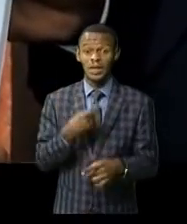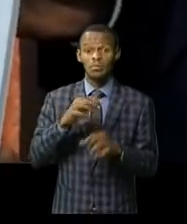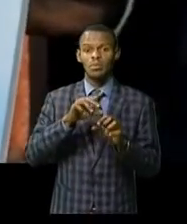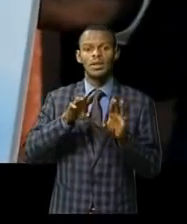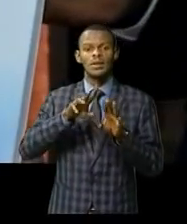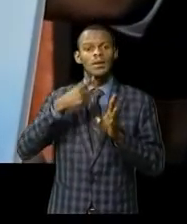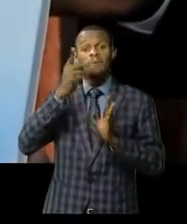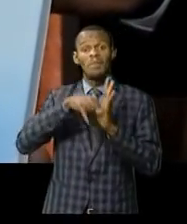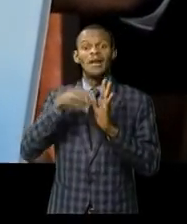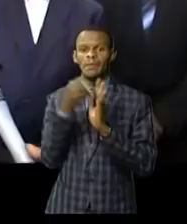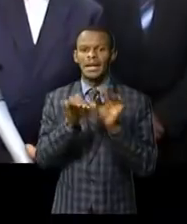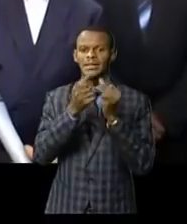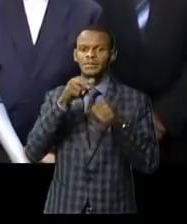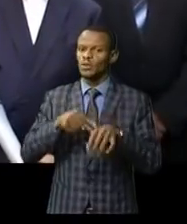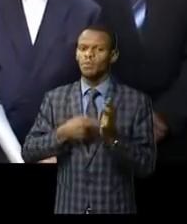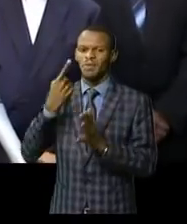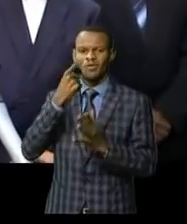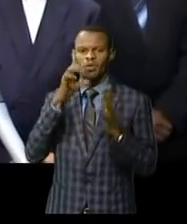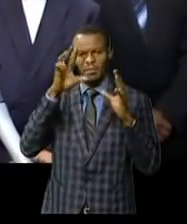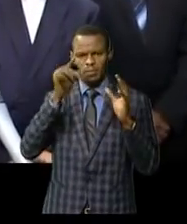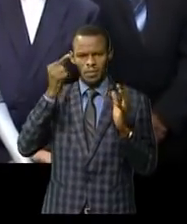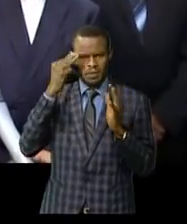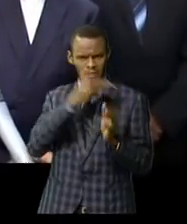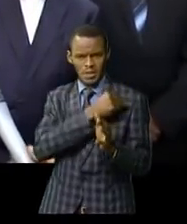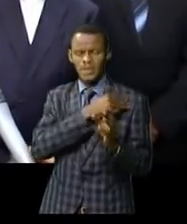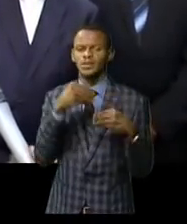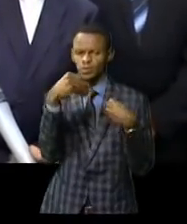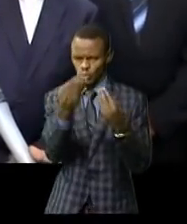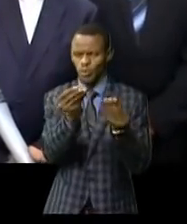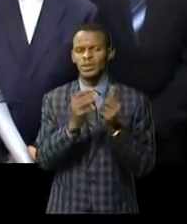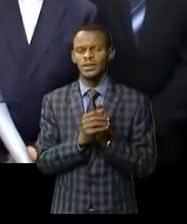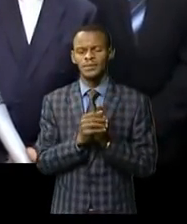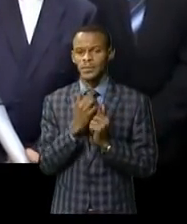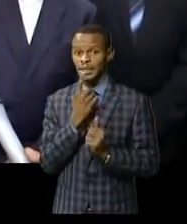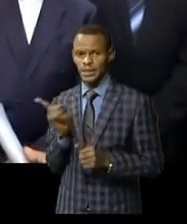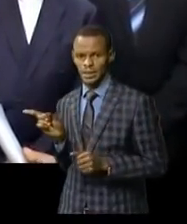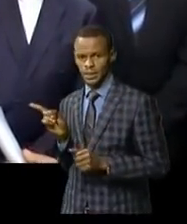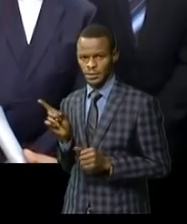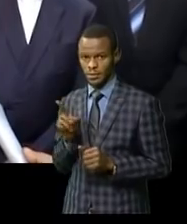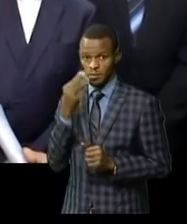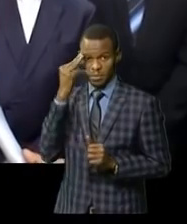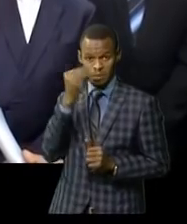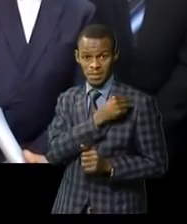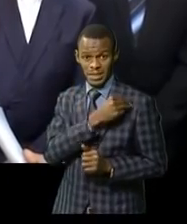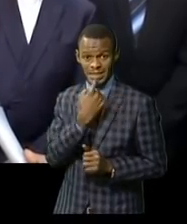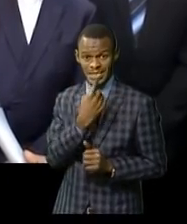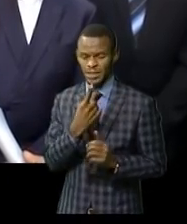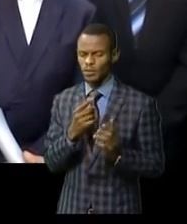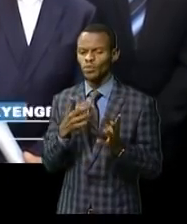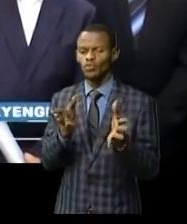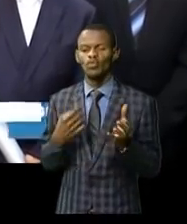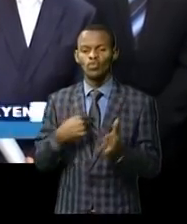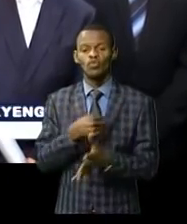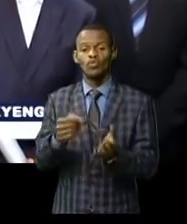Congo. Une première parce que nous voulons simplement nous respecter la loi. Et ici, parce qu'il m'a été demandé en